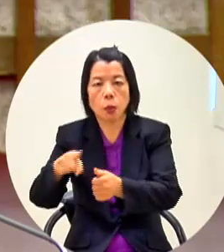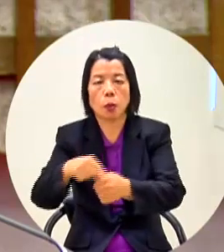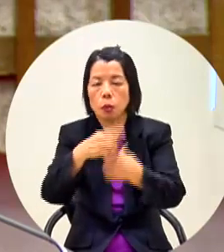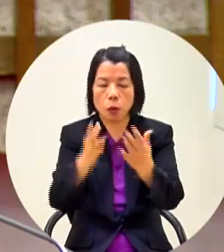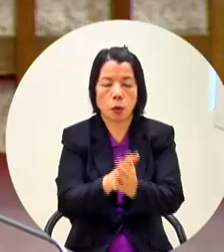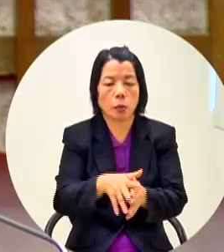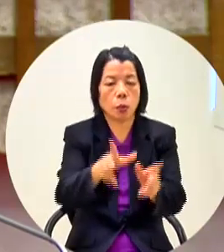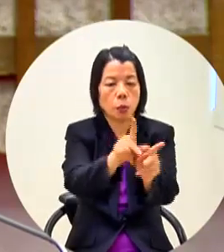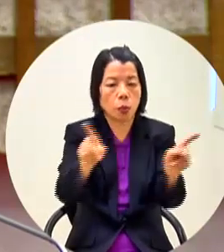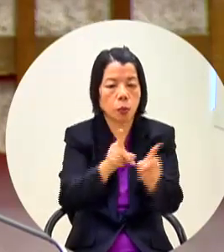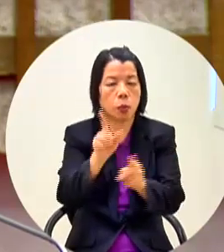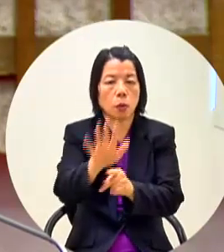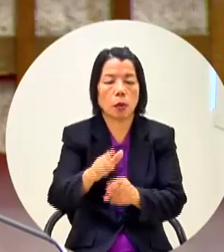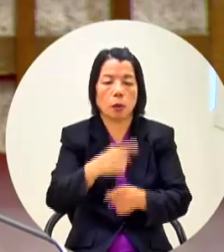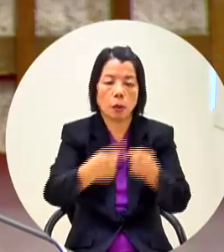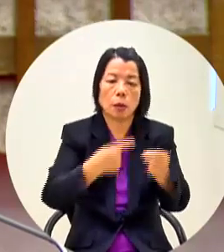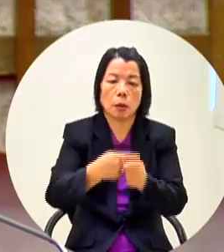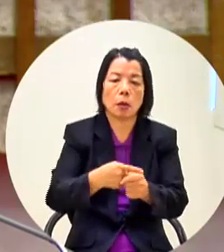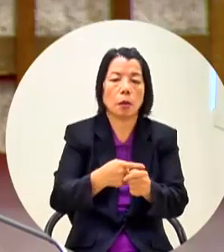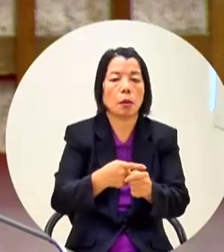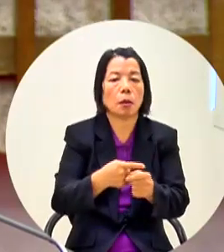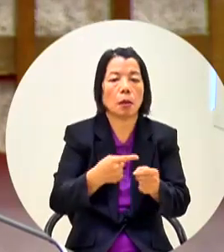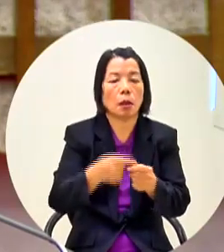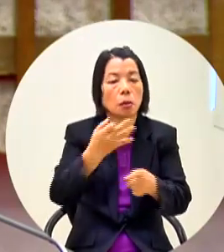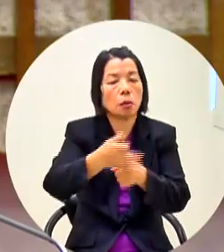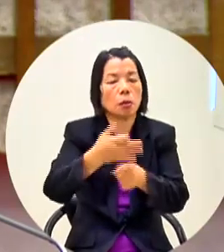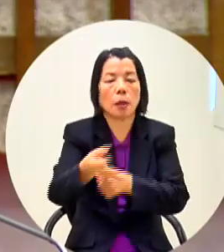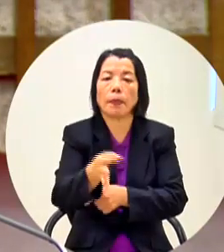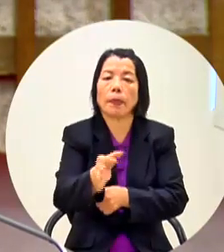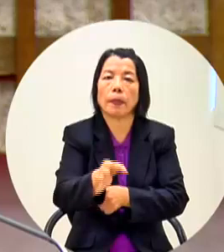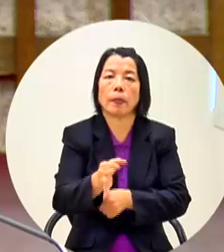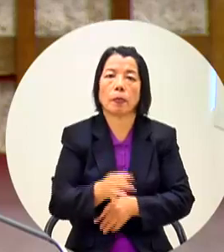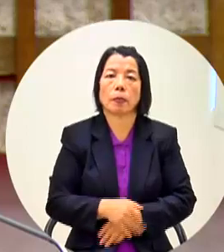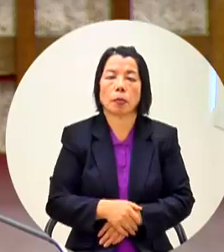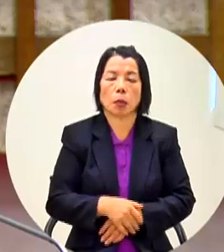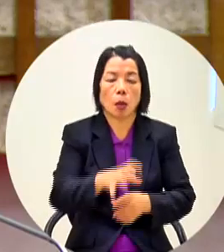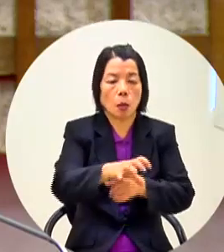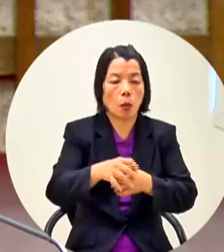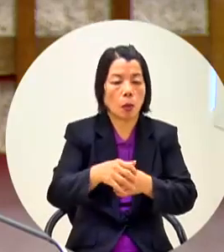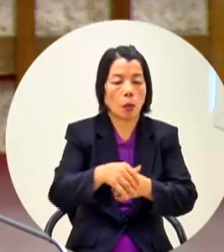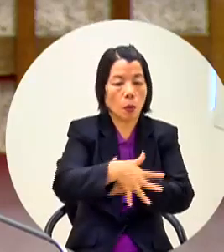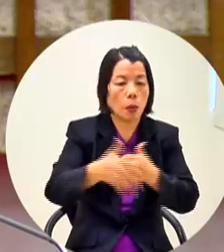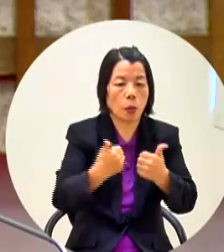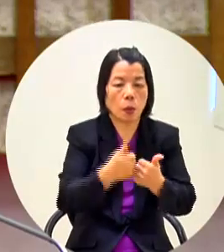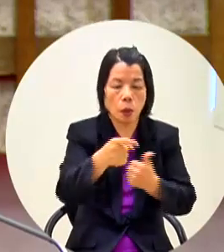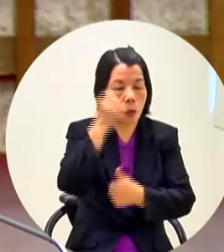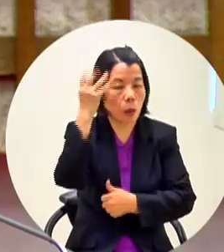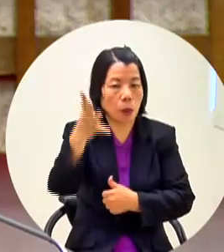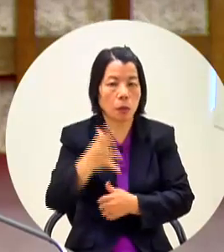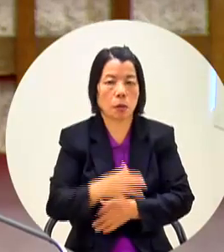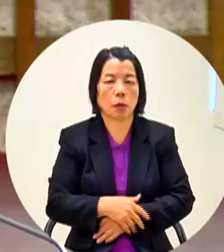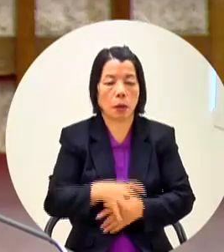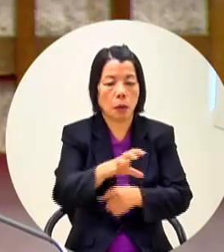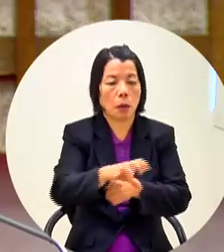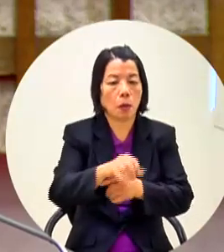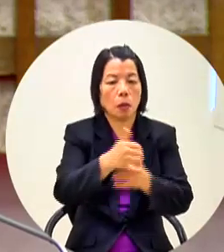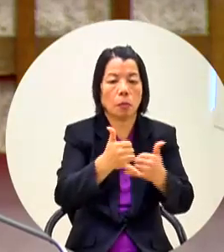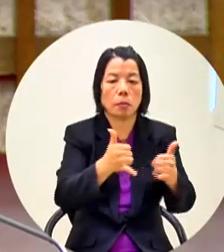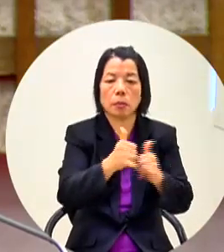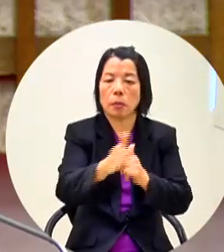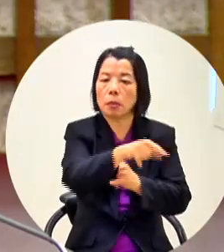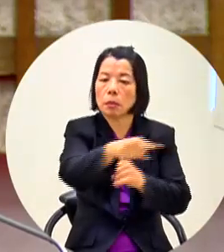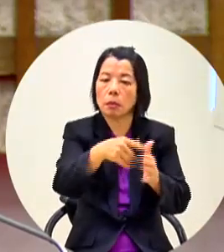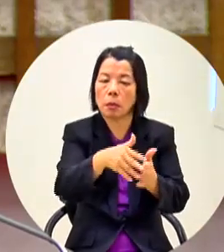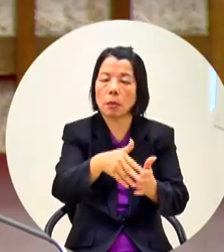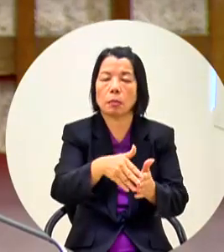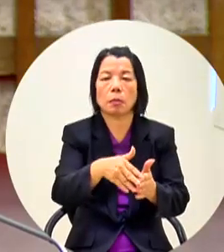呢，都有一年免息的一个政策，是不是农委会呢忘记农民的存在？本席